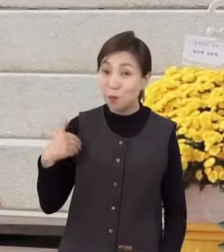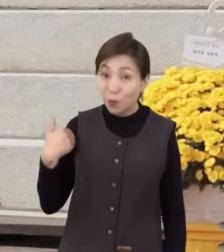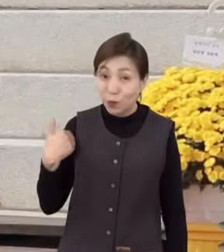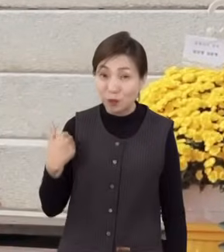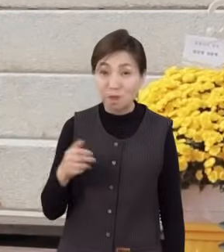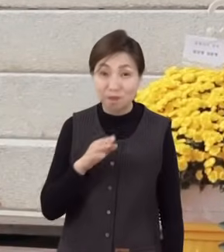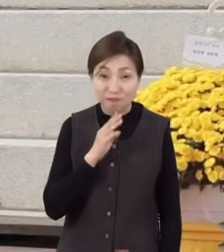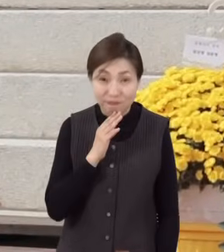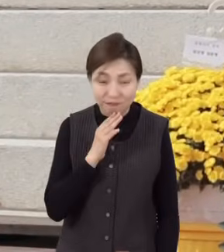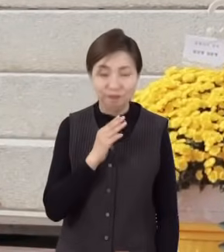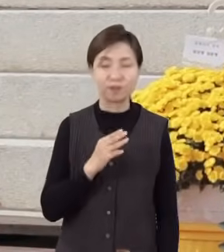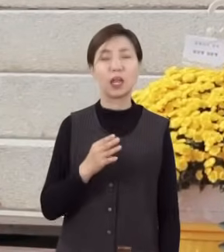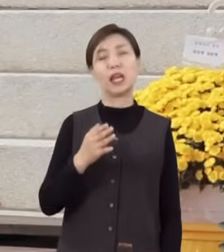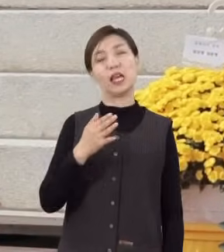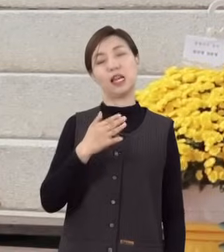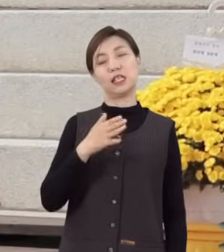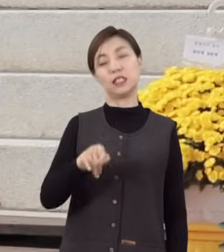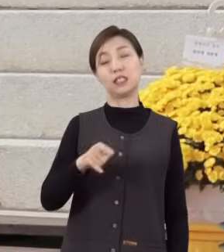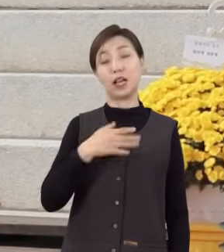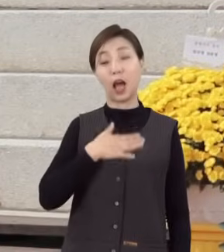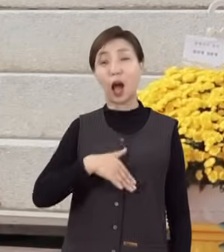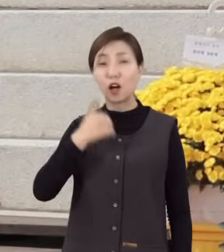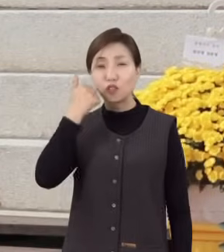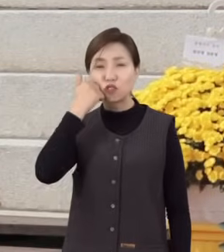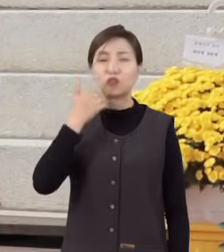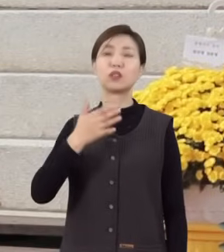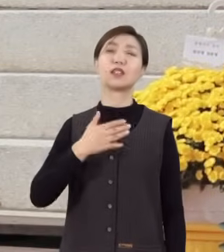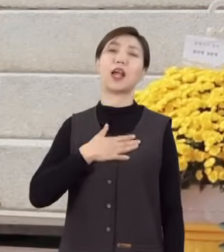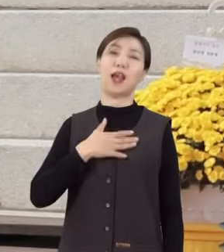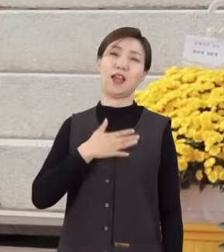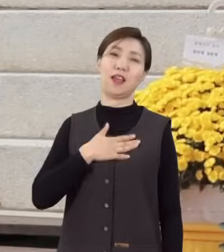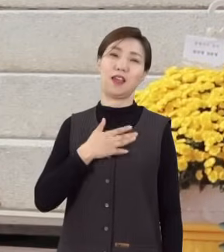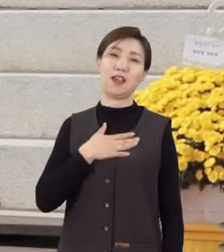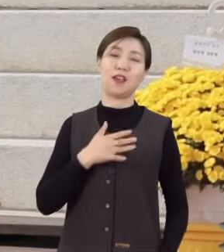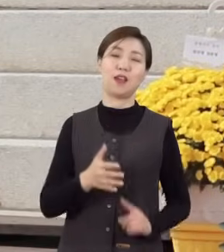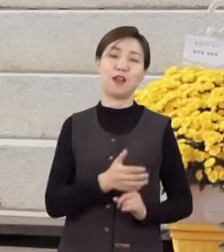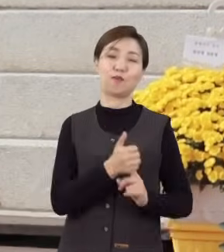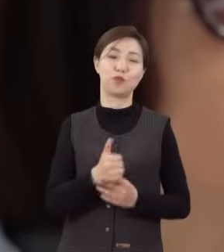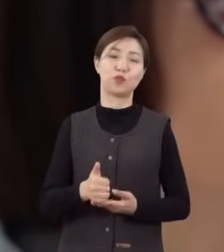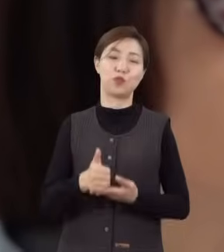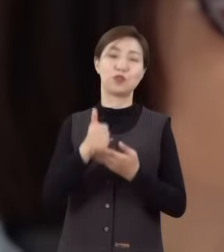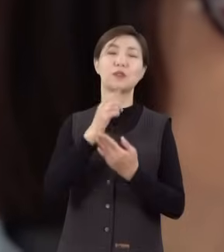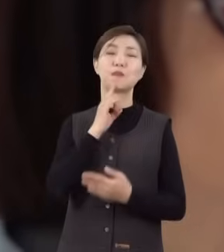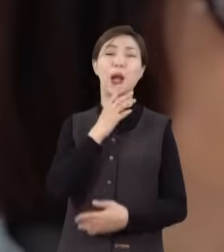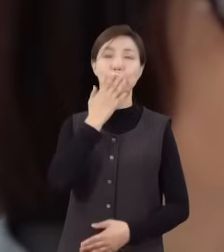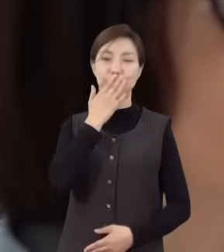누구만 알 수 있다? 부처님만 알 수 있다. 그래서 이렇게 얘기하세요.